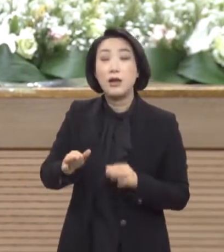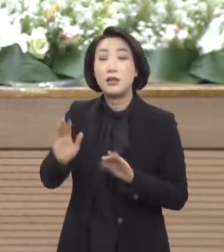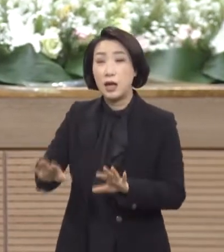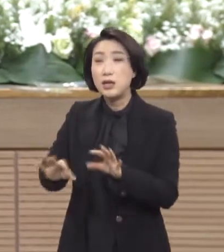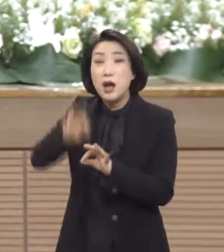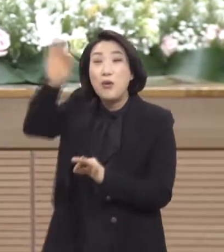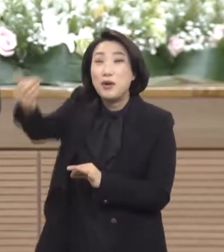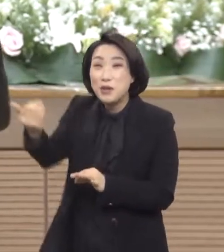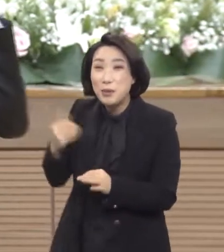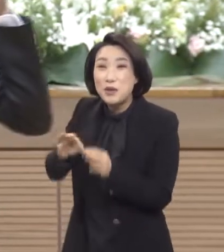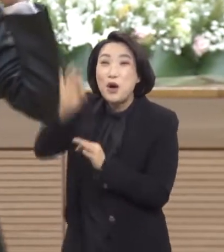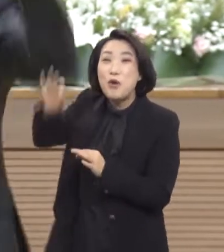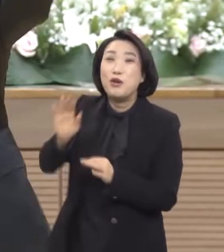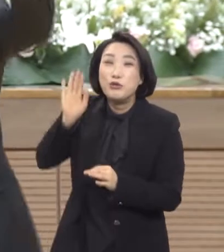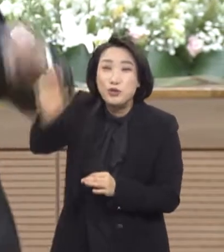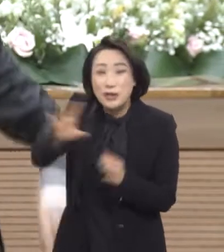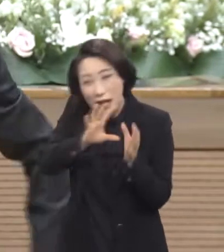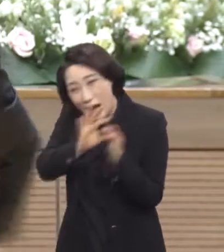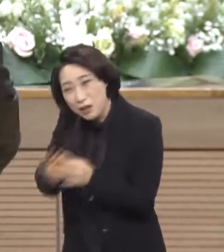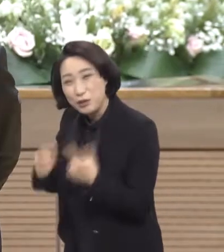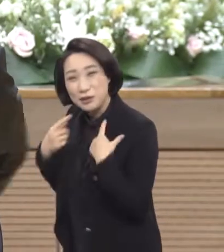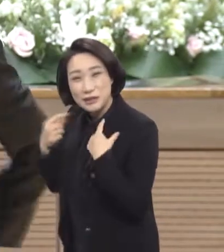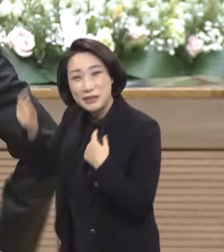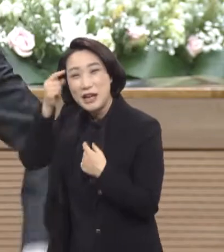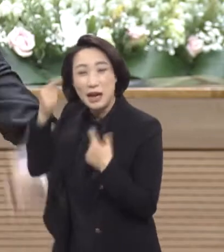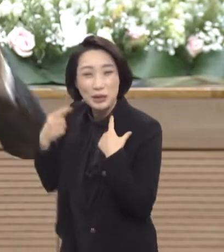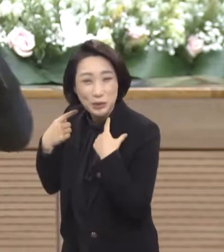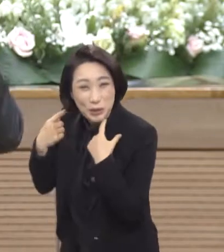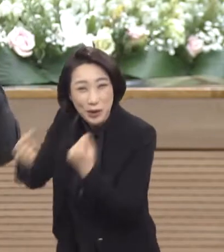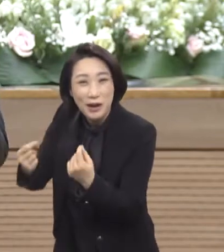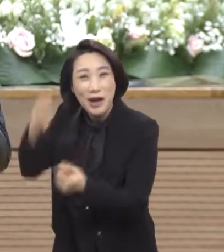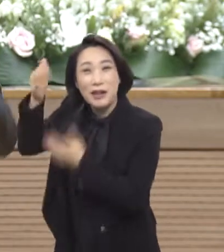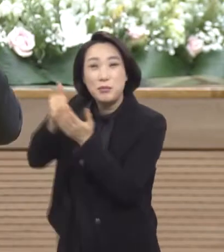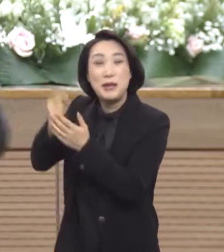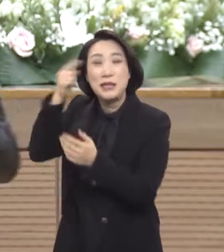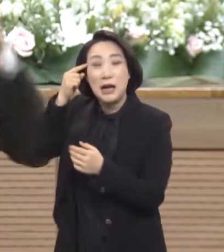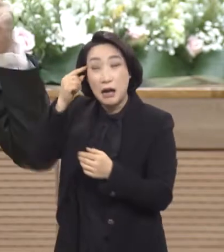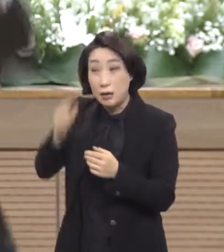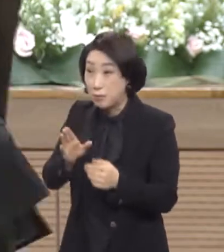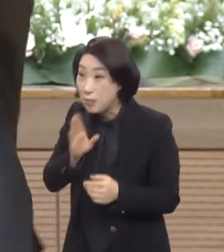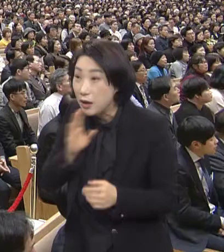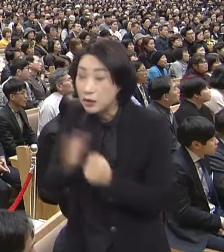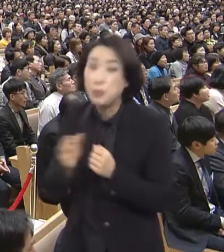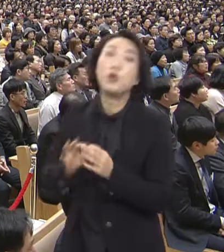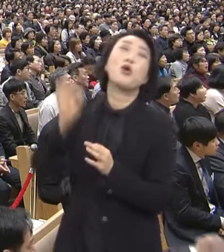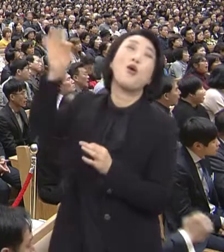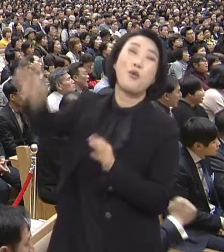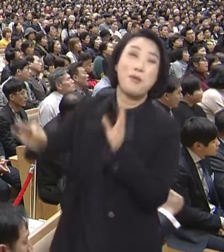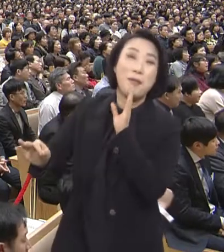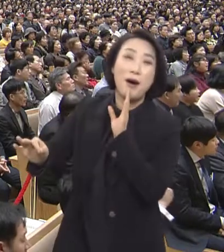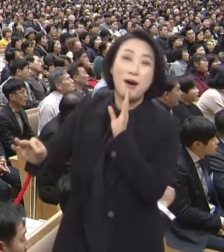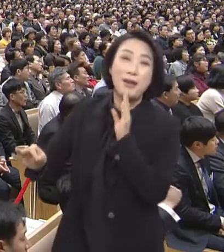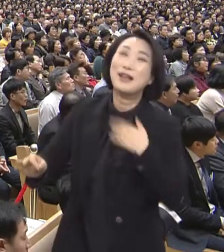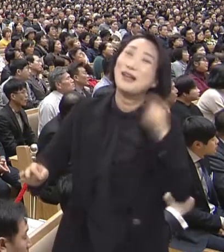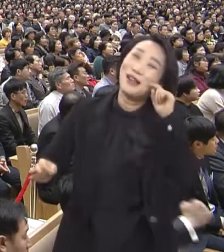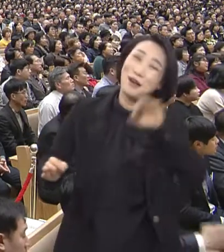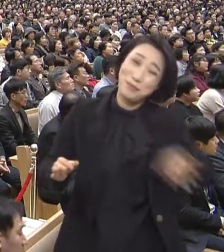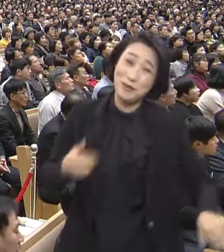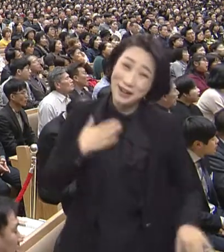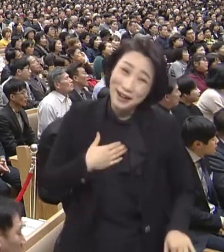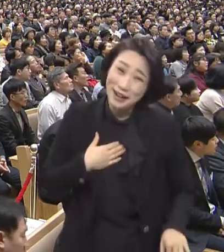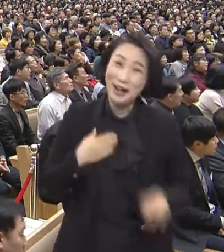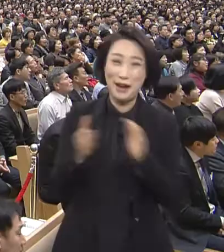영혼 전부터 영혼 후까지 똑같은 생각을 가진 하나님의 생각이 맞으니까 영원하잖아.